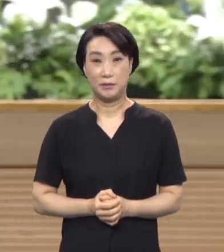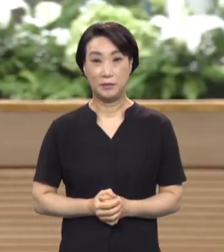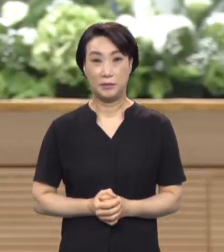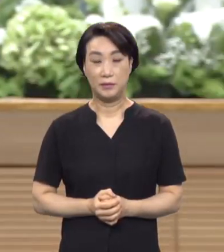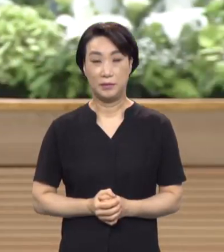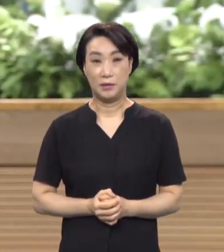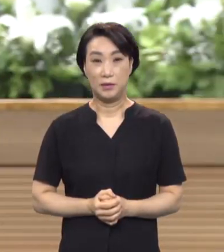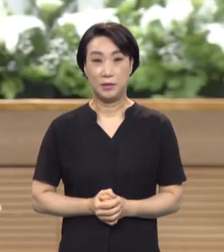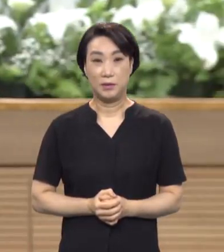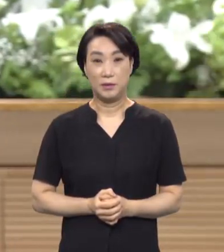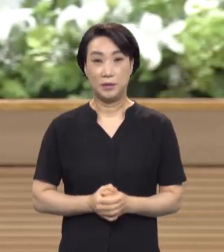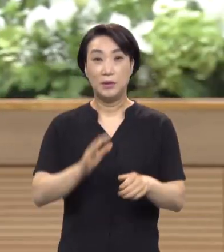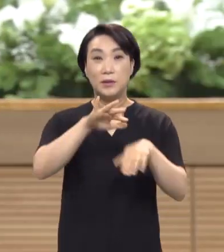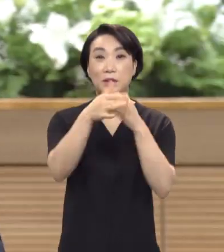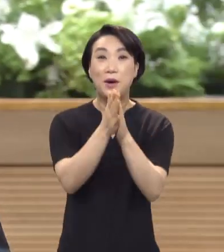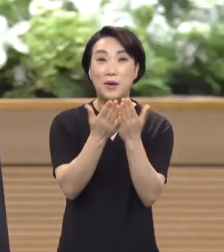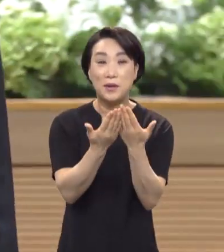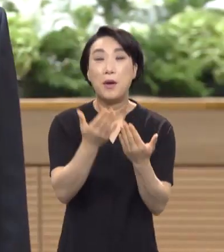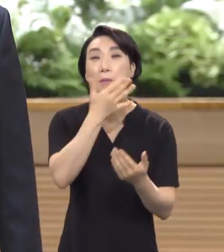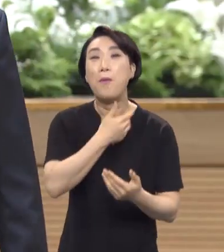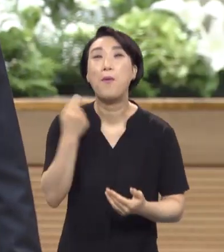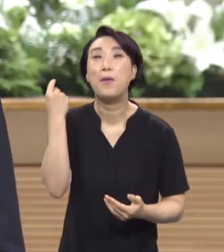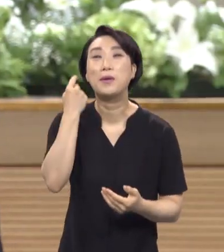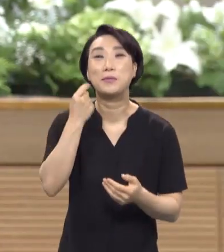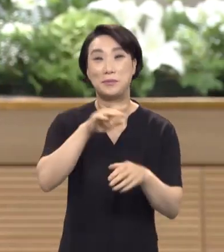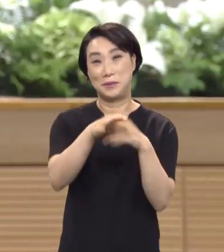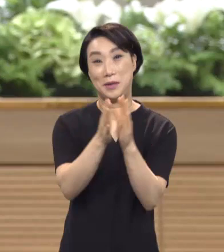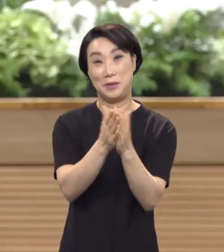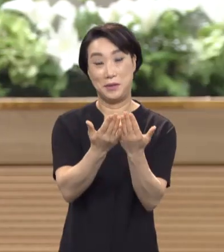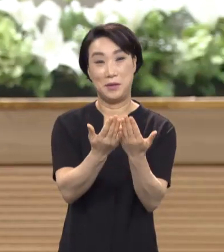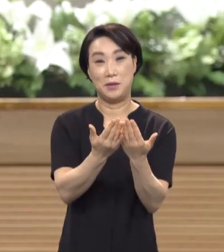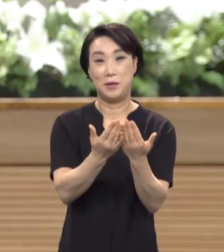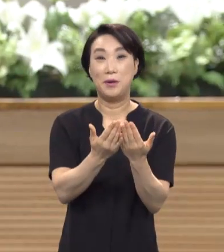이 복음서를 보면